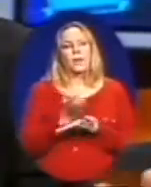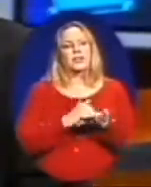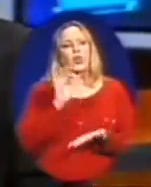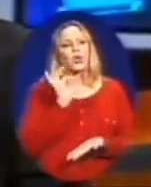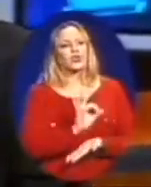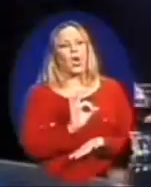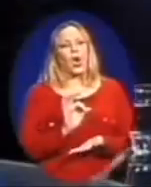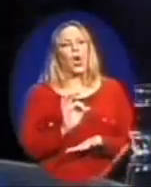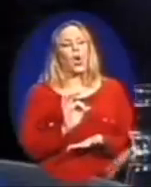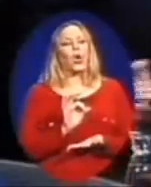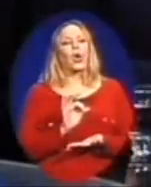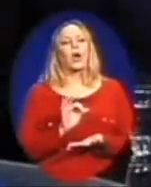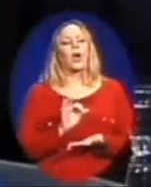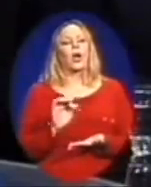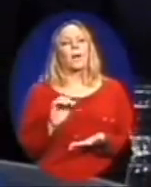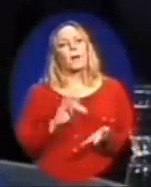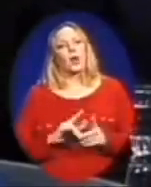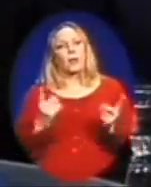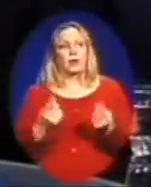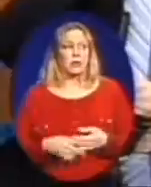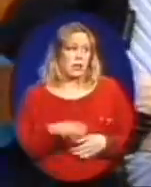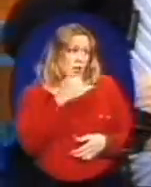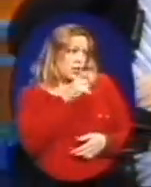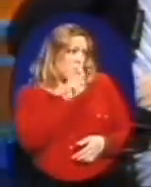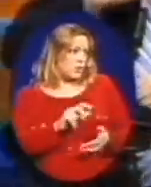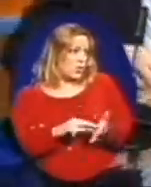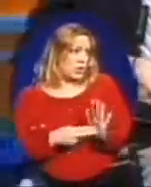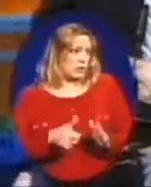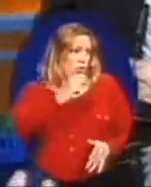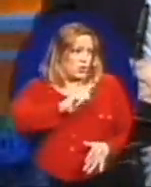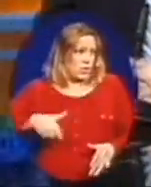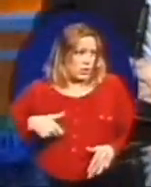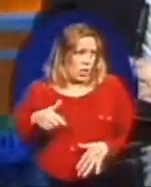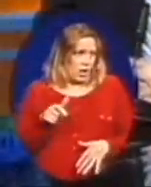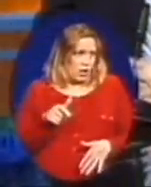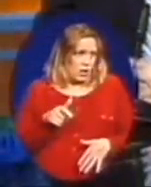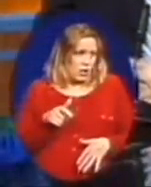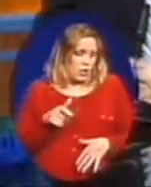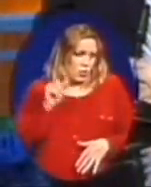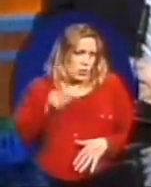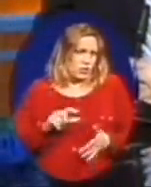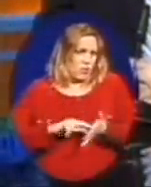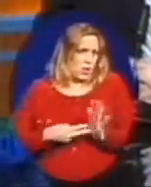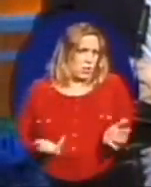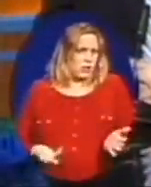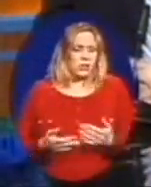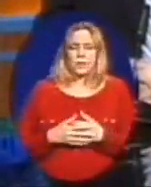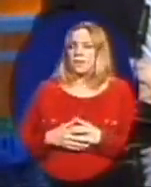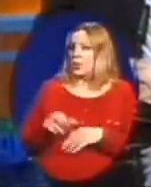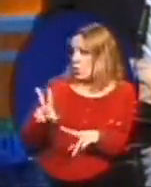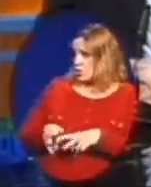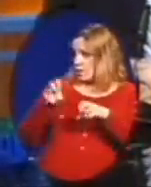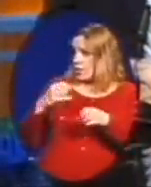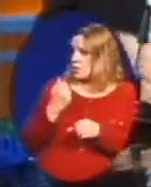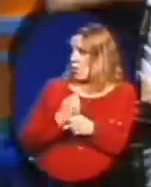אחר. בכל אופן, לא... אבל ראש פוליטיקה. בכל אופן, לא זה העניין. לא נדיר. לא באתי כאן לפתוח פרשיות.